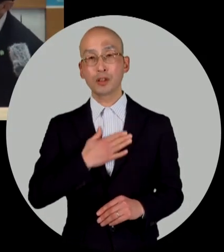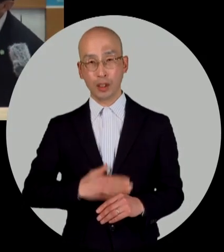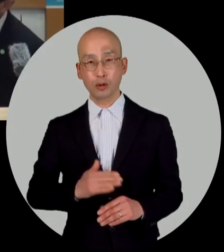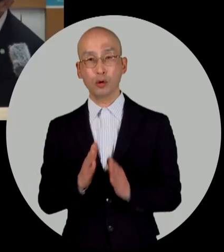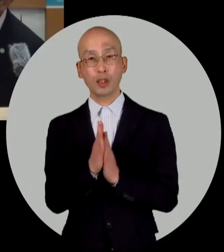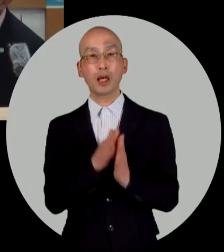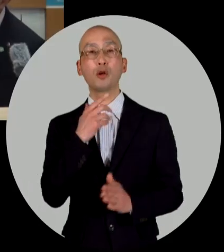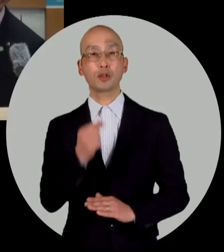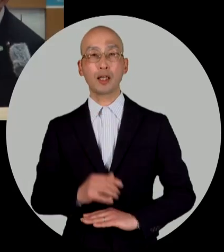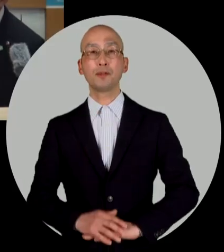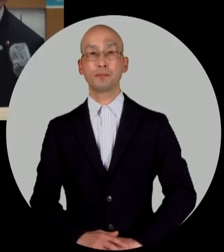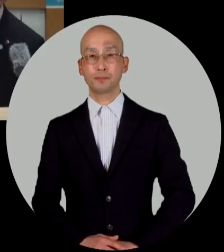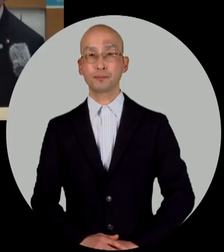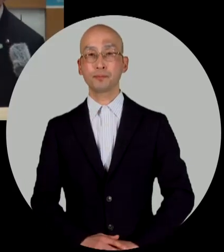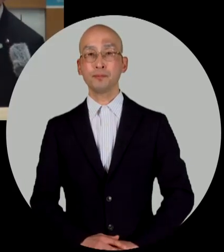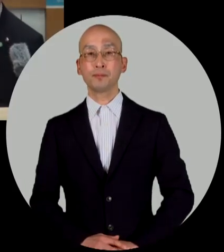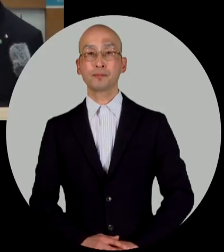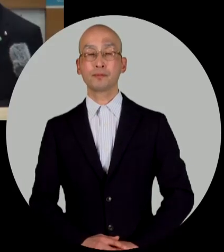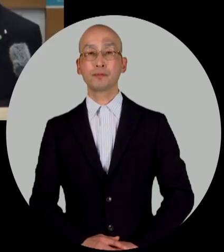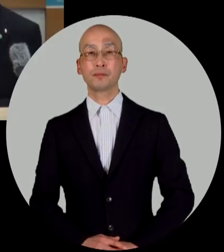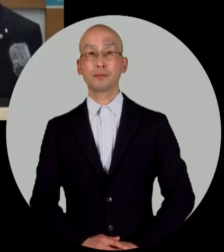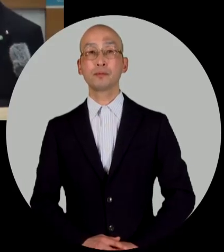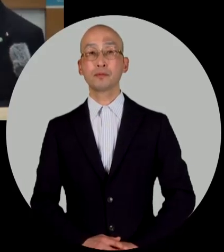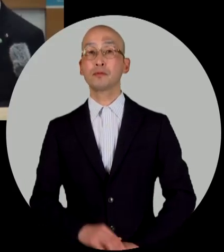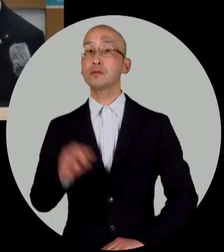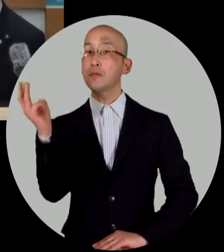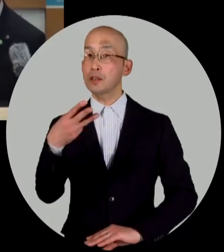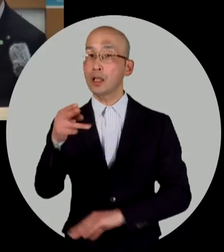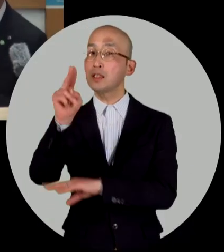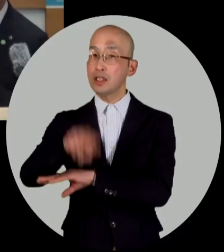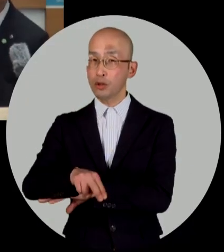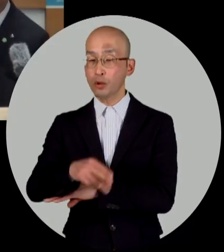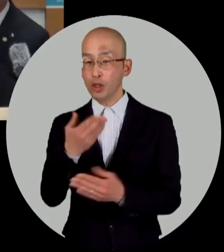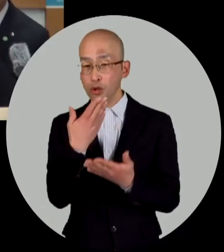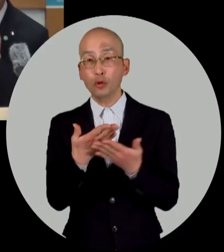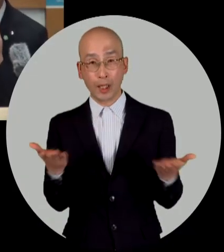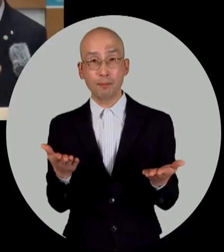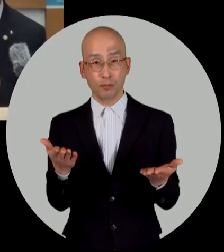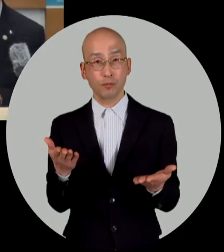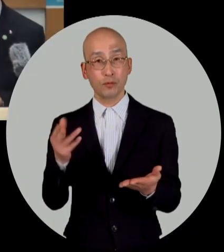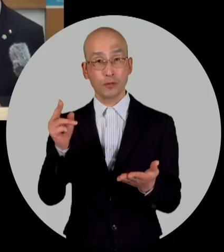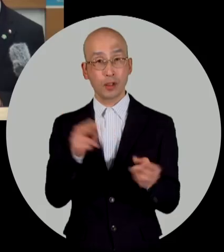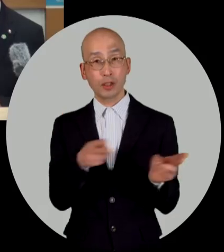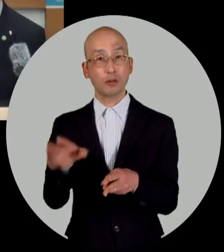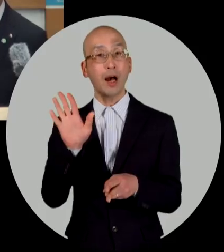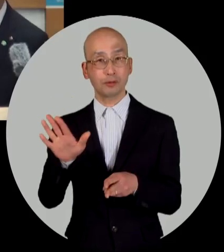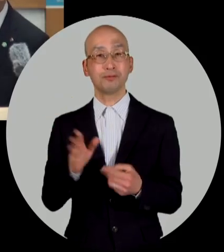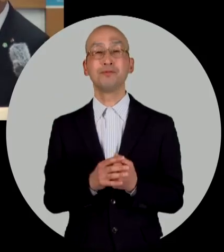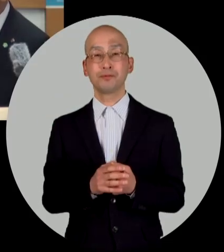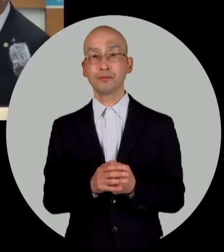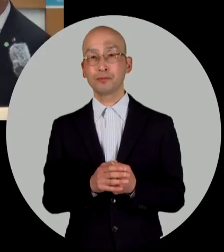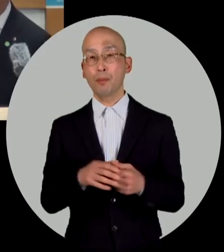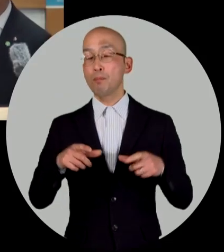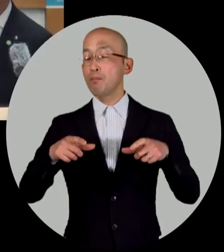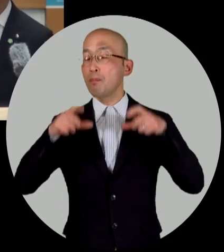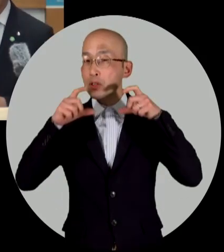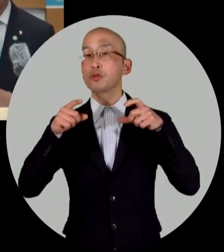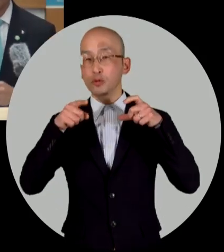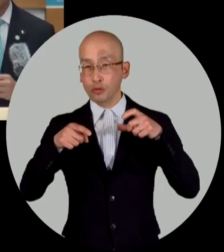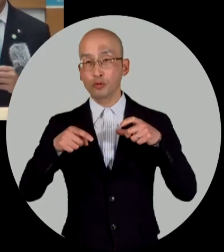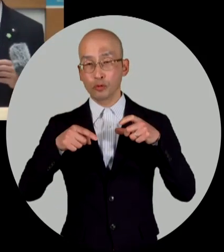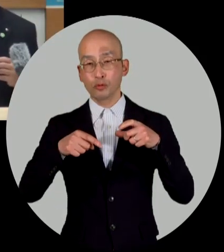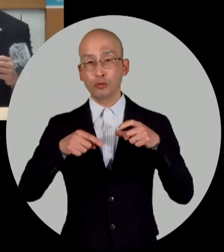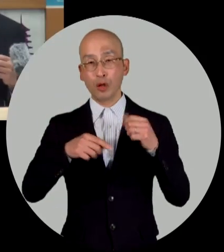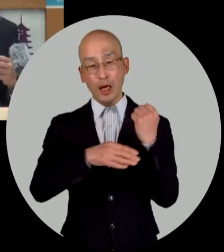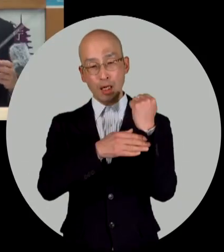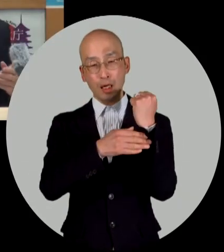。なお第三者認証の飲食店の認証制度がありますけれども、今マスクの着用が認証基準の中にあり